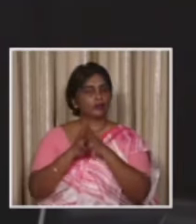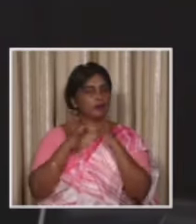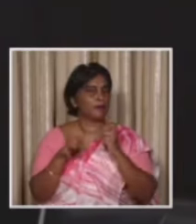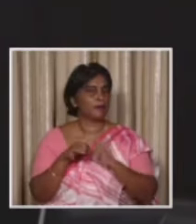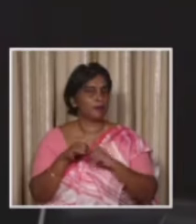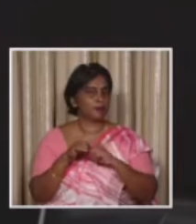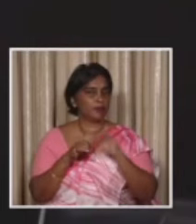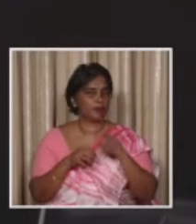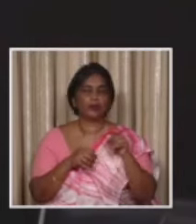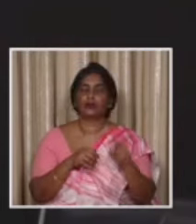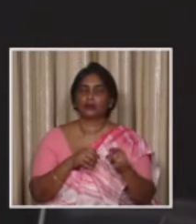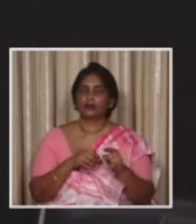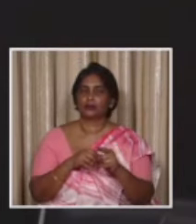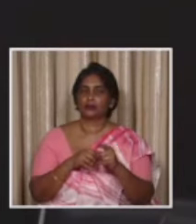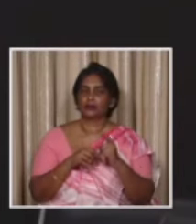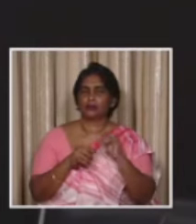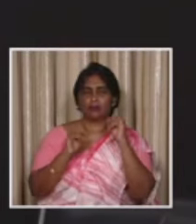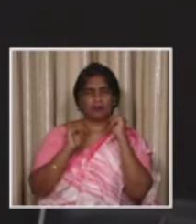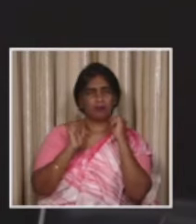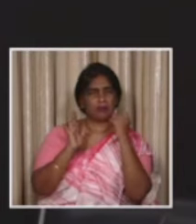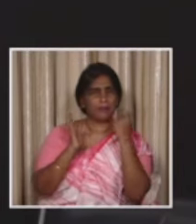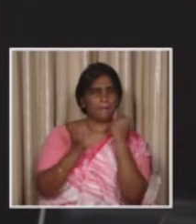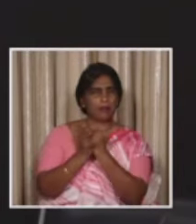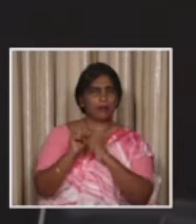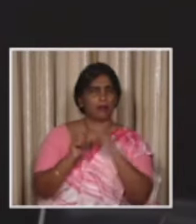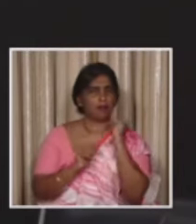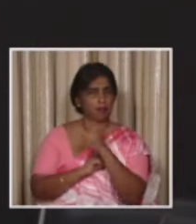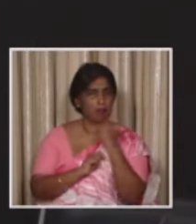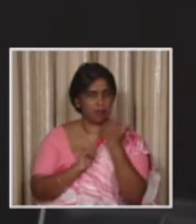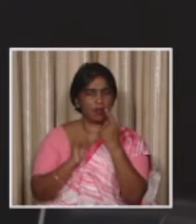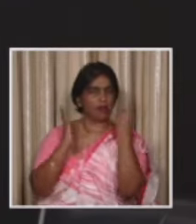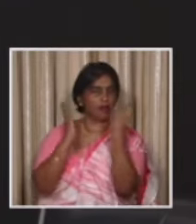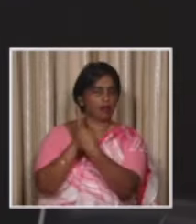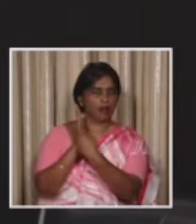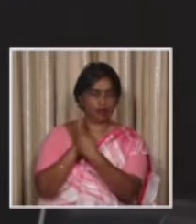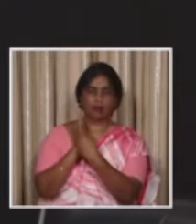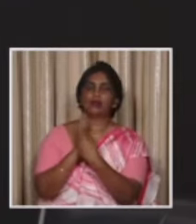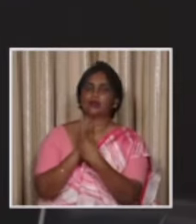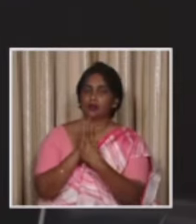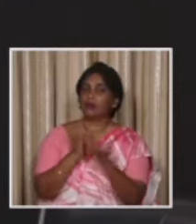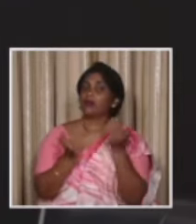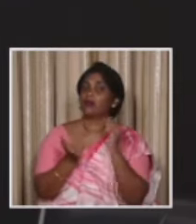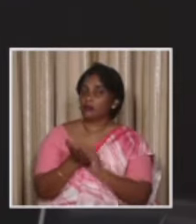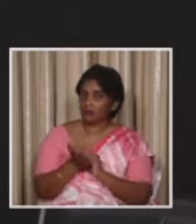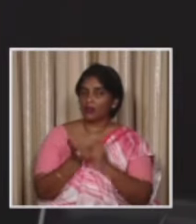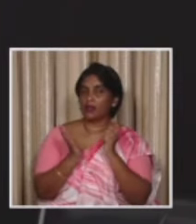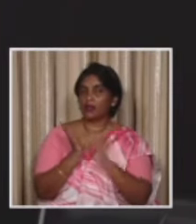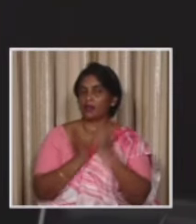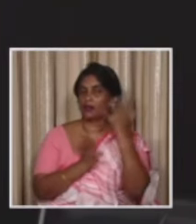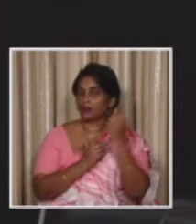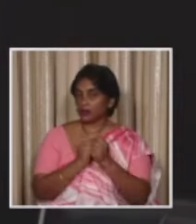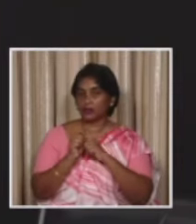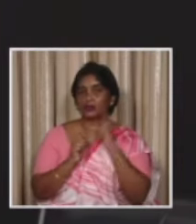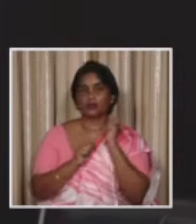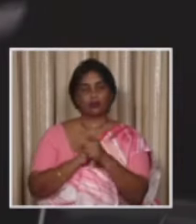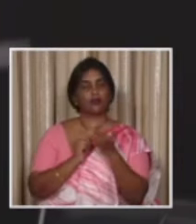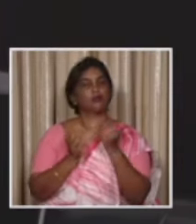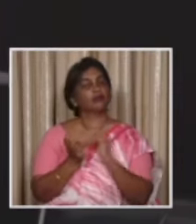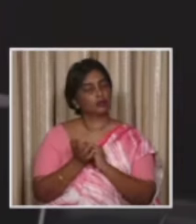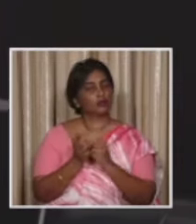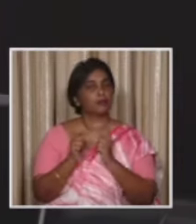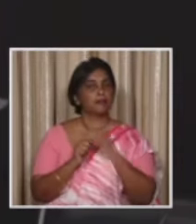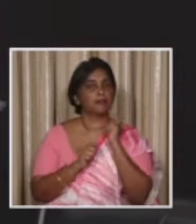තමයි අසාදුලේකනේ. ඒ කියන්නේ බැංකු ණය ගෙවා ගන්න බැරුවම ක්‍රිබ් එකට ගියාම නැවත ණයක් ගන්න ගියාම ළමයි